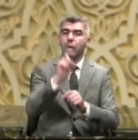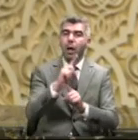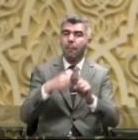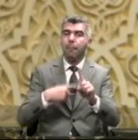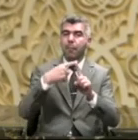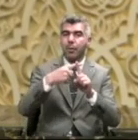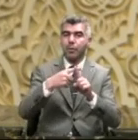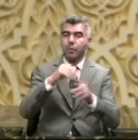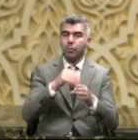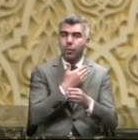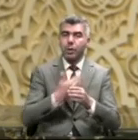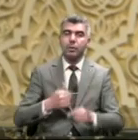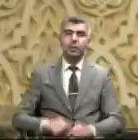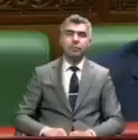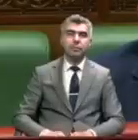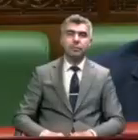تعقيب لسيد المستشار